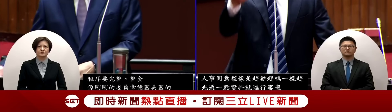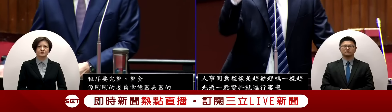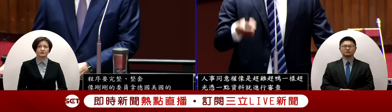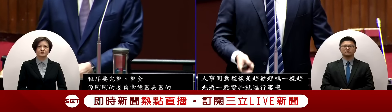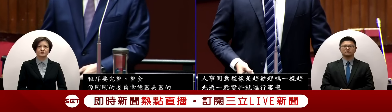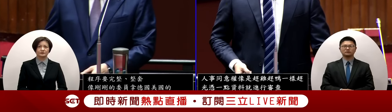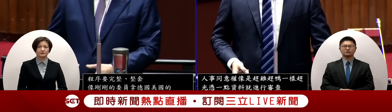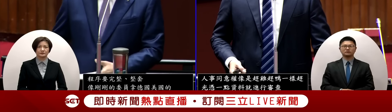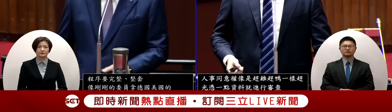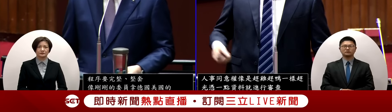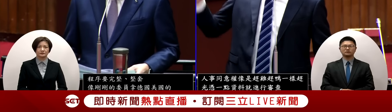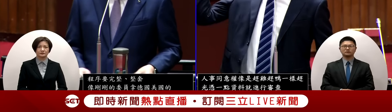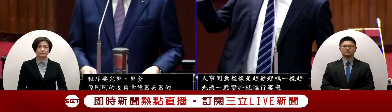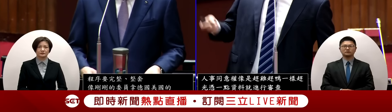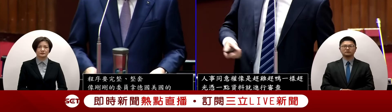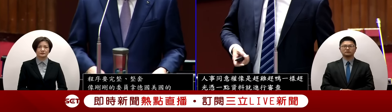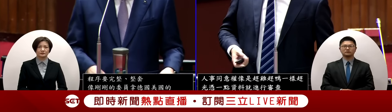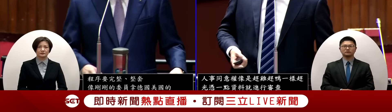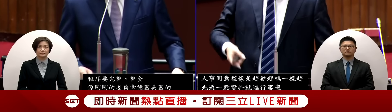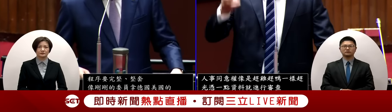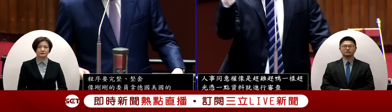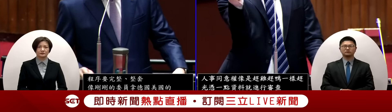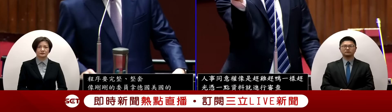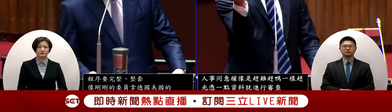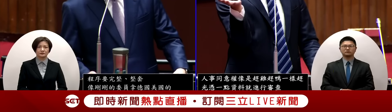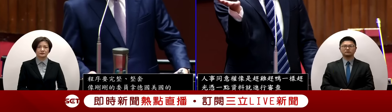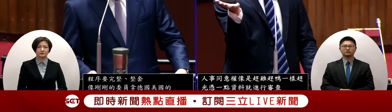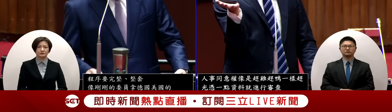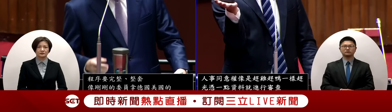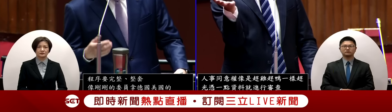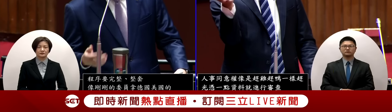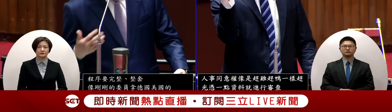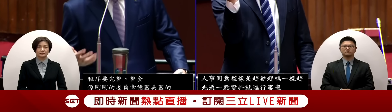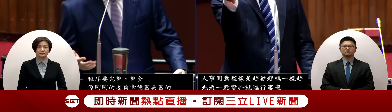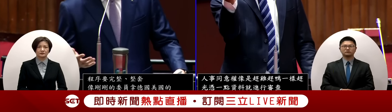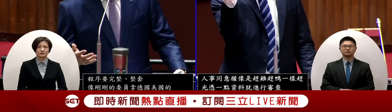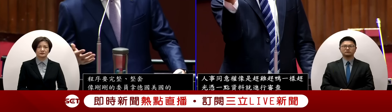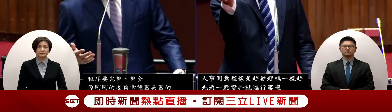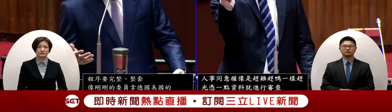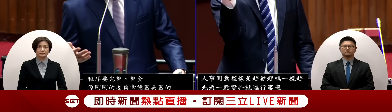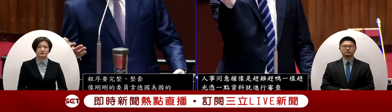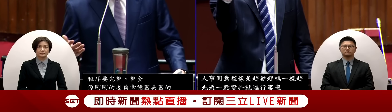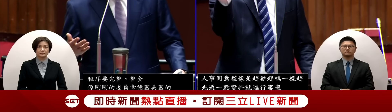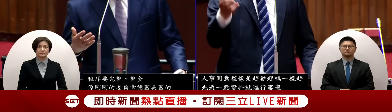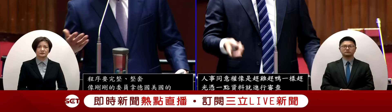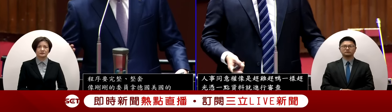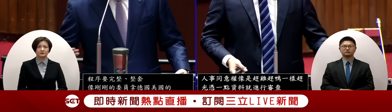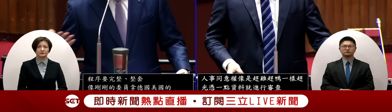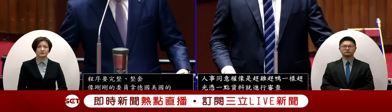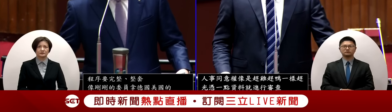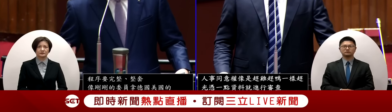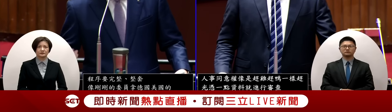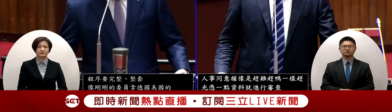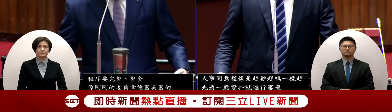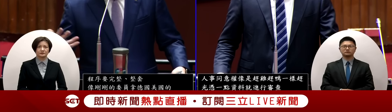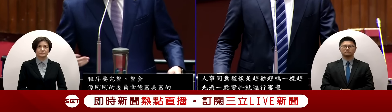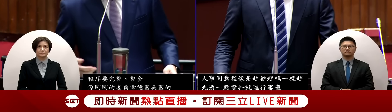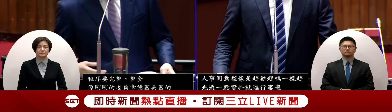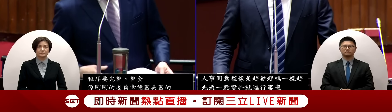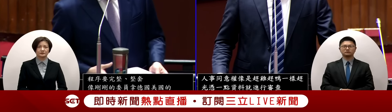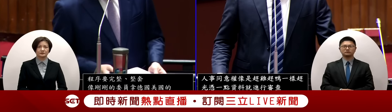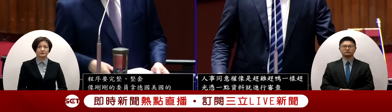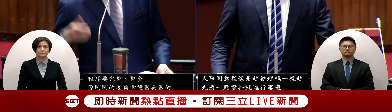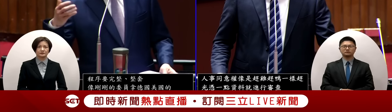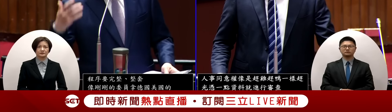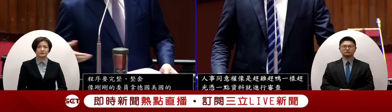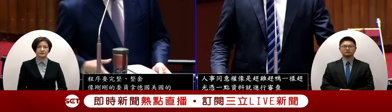没有关系啊， 谢谢。 我从头到尾都， 谢谢。 你都不敢回答，你都愿意接受正面的回答吗？不是真正宪法的